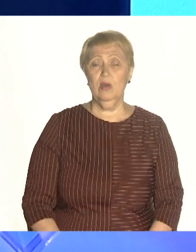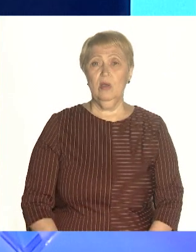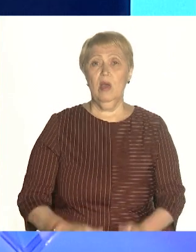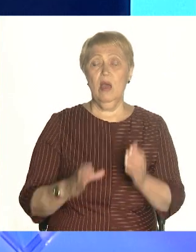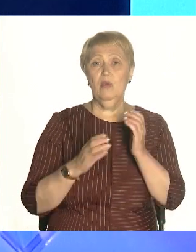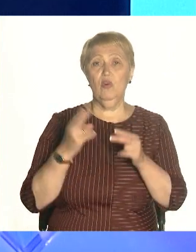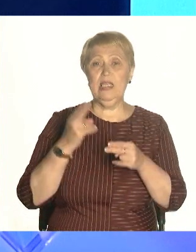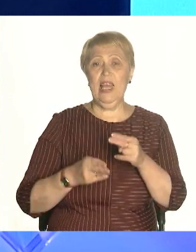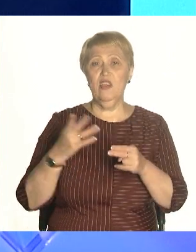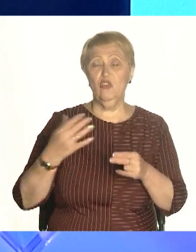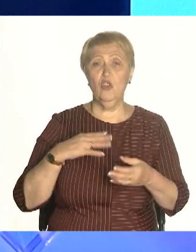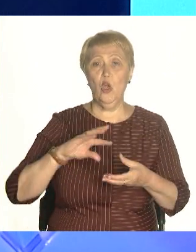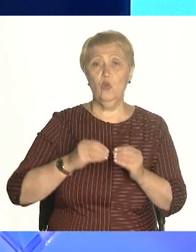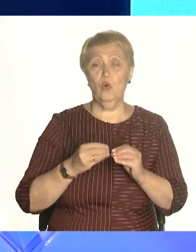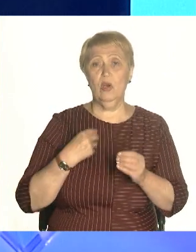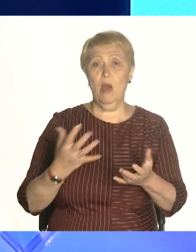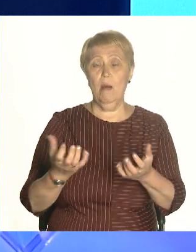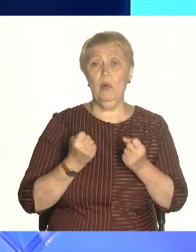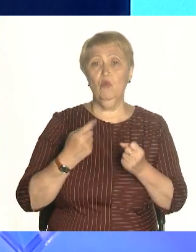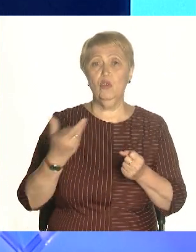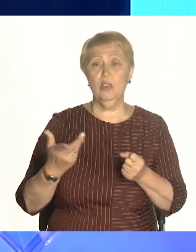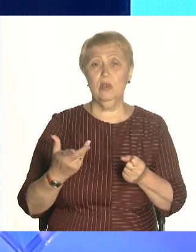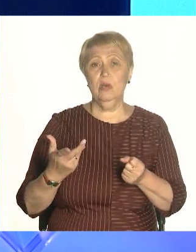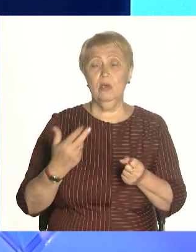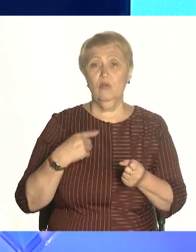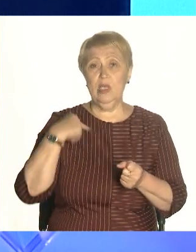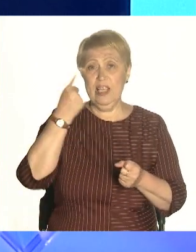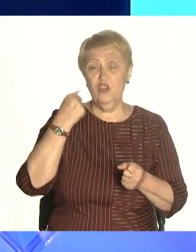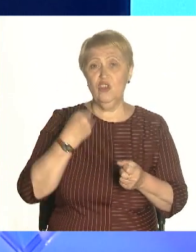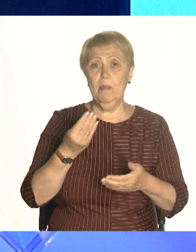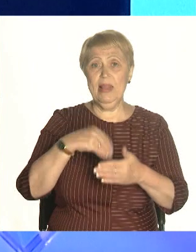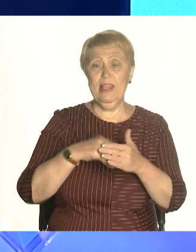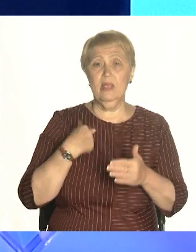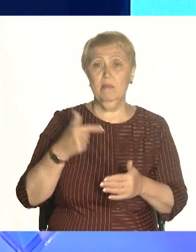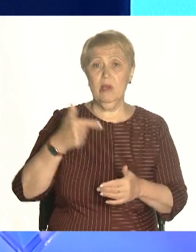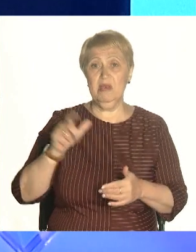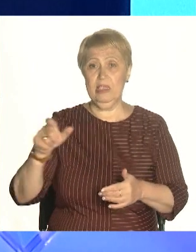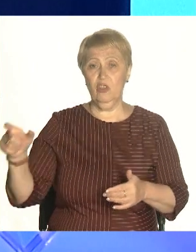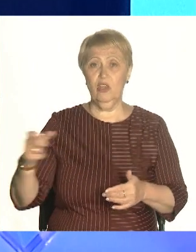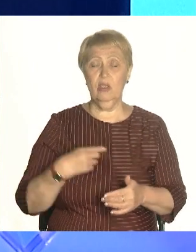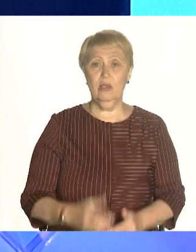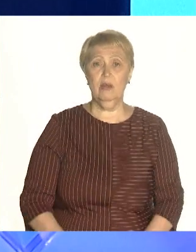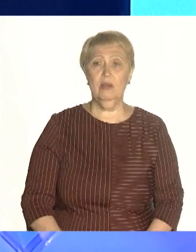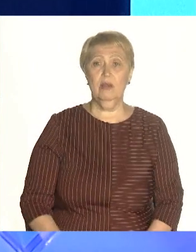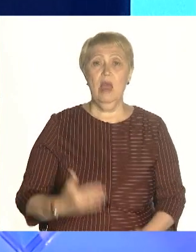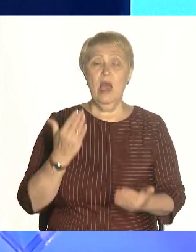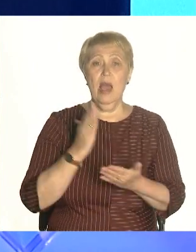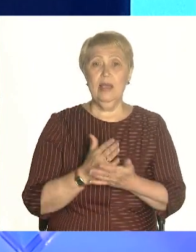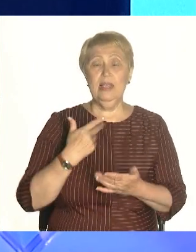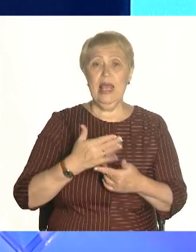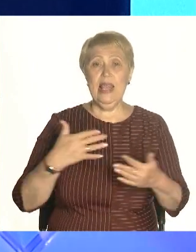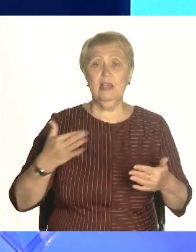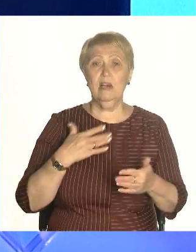это получить доступ к личным данным гражданина. Но есть некоторые